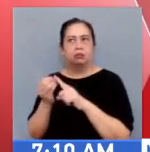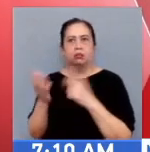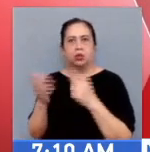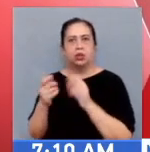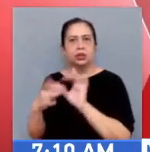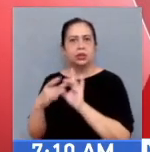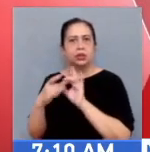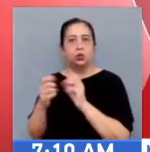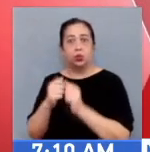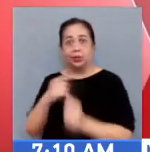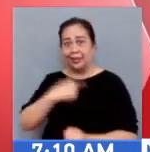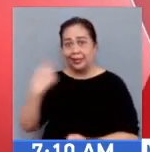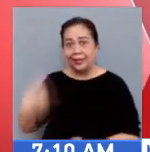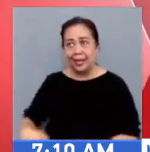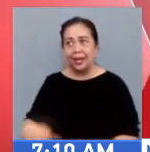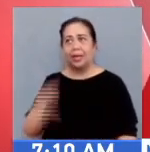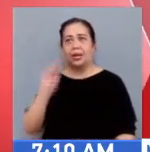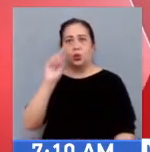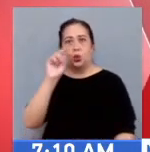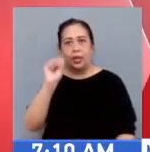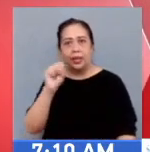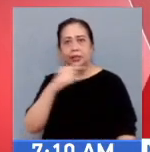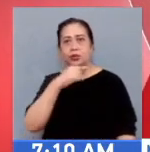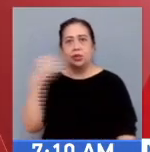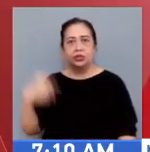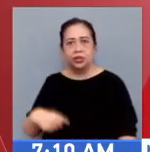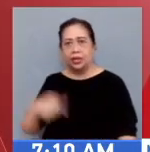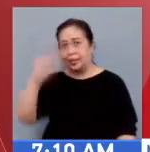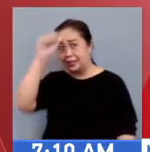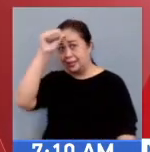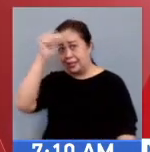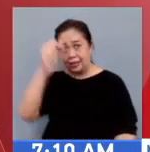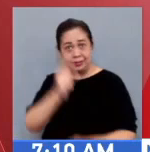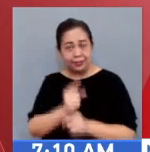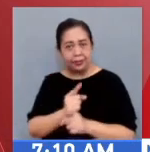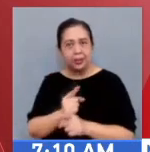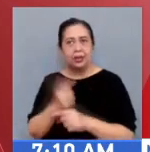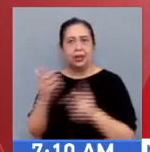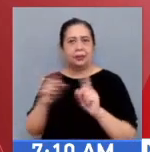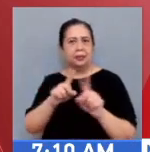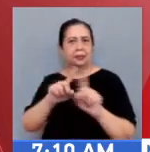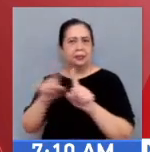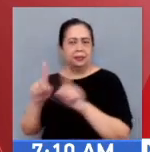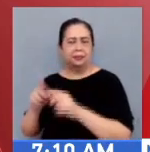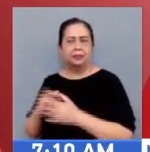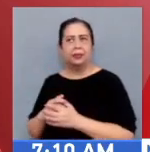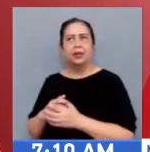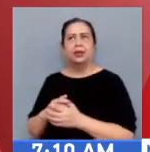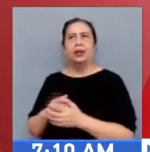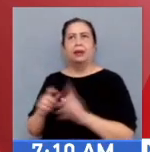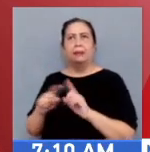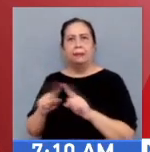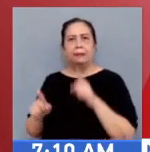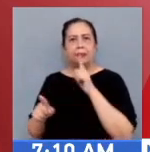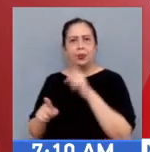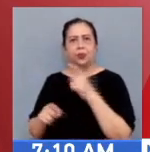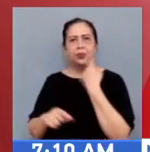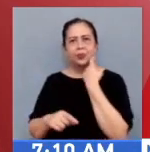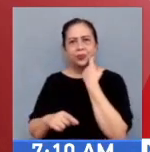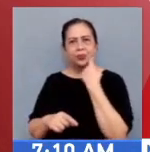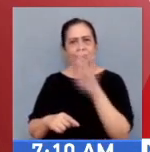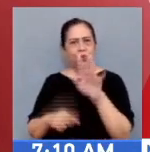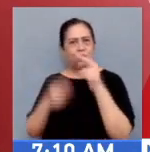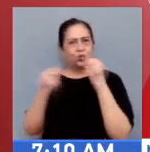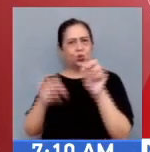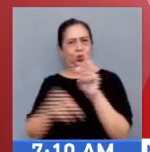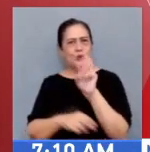China, US, mm-hmm. Russia, India, di ba? No? Mga Quad and AUKUS. Pero talaga, kanina dun sa news mo, di ba, yung